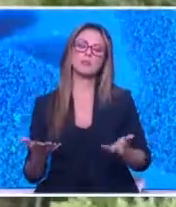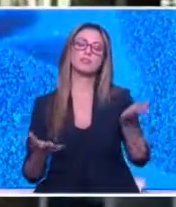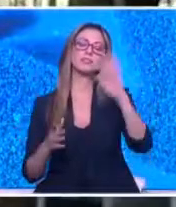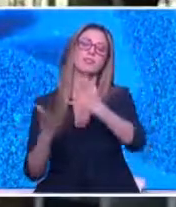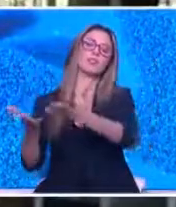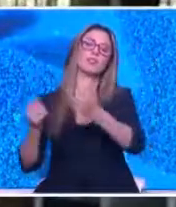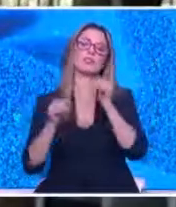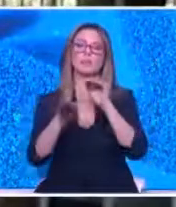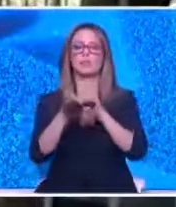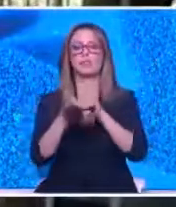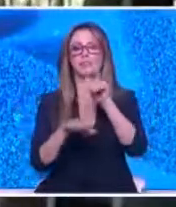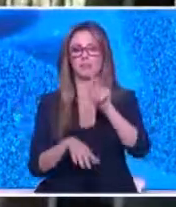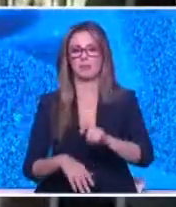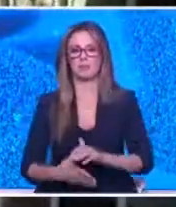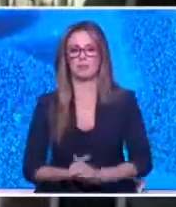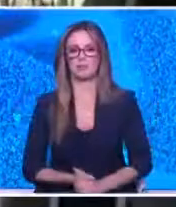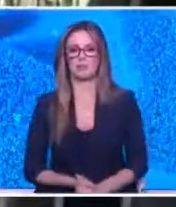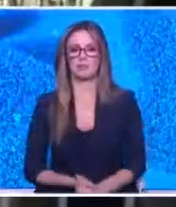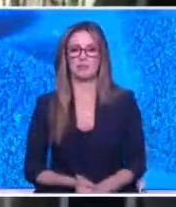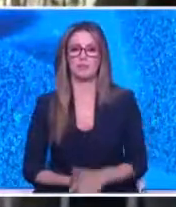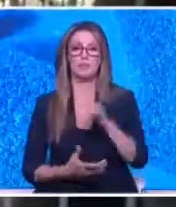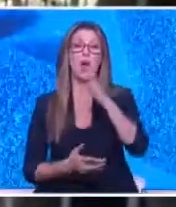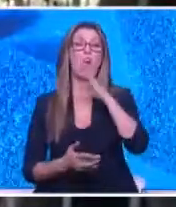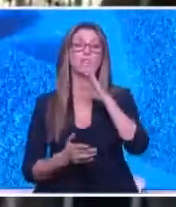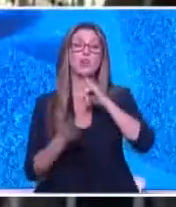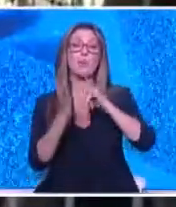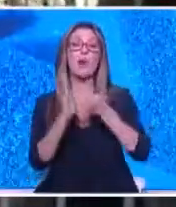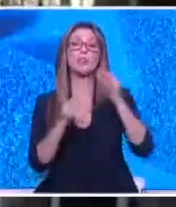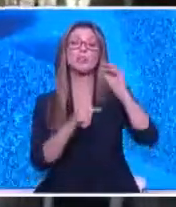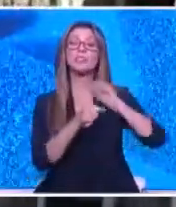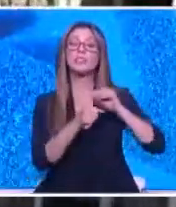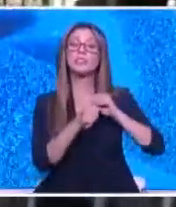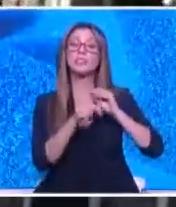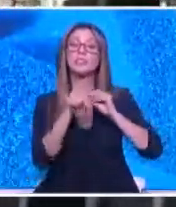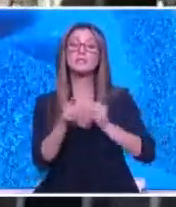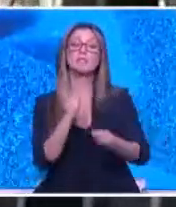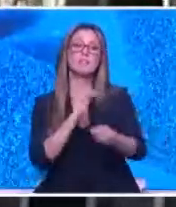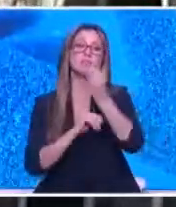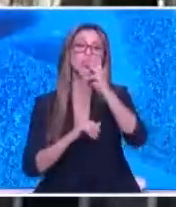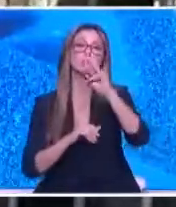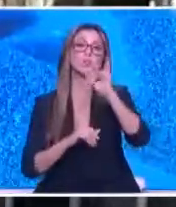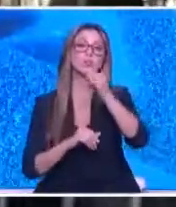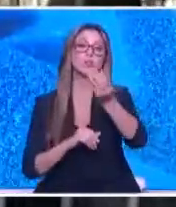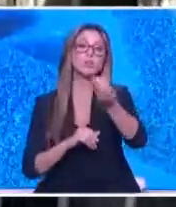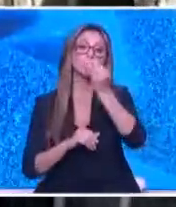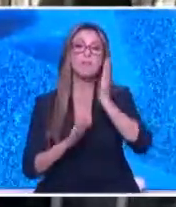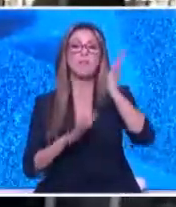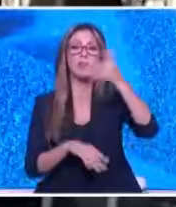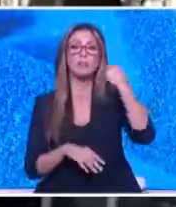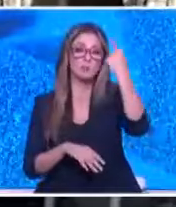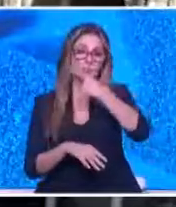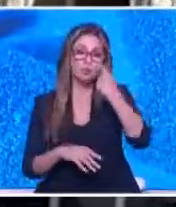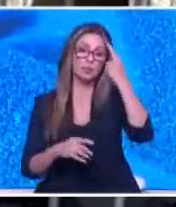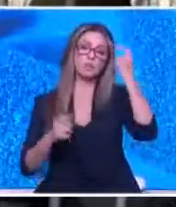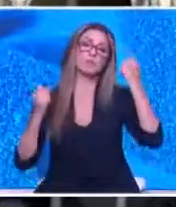salındı. Hem o balın, acı balın içindeki toksin maddenin fazla alınması neticesinde